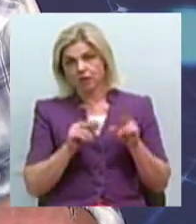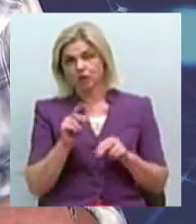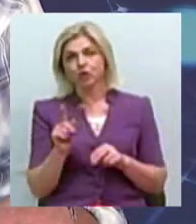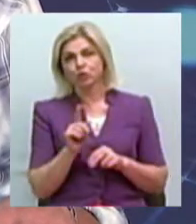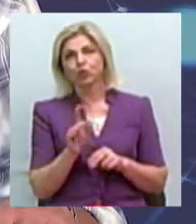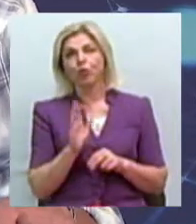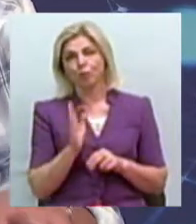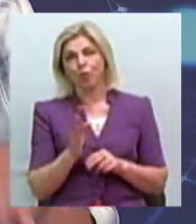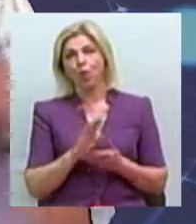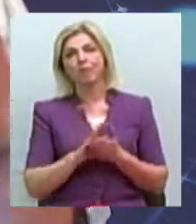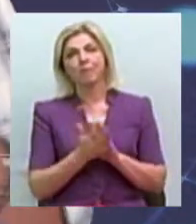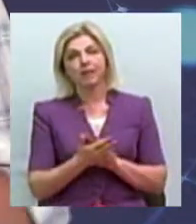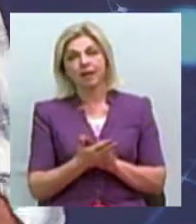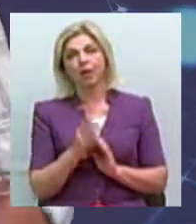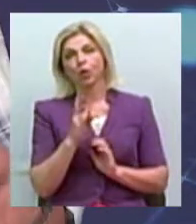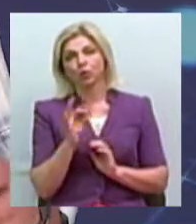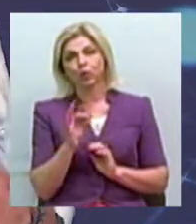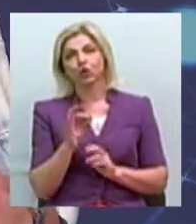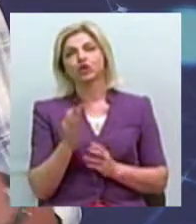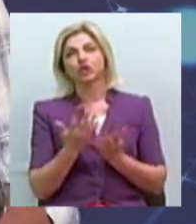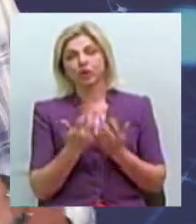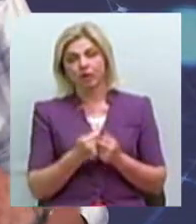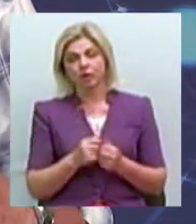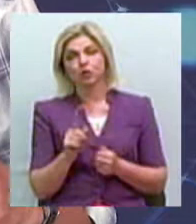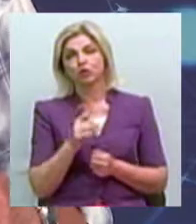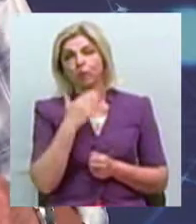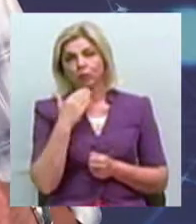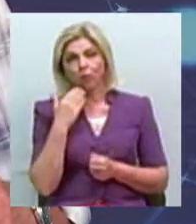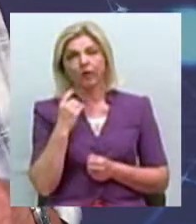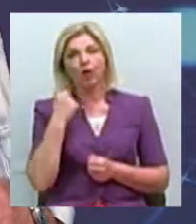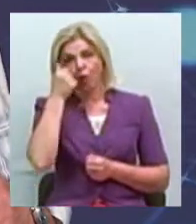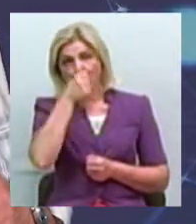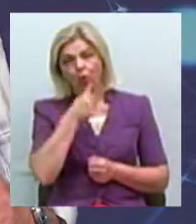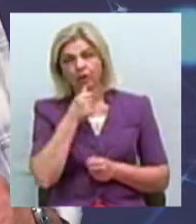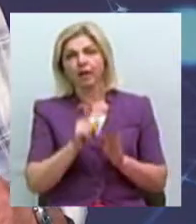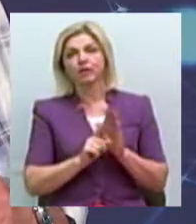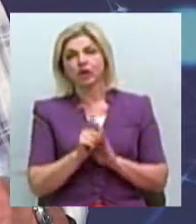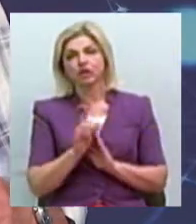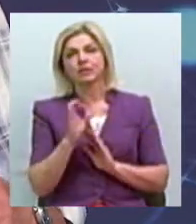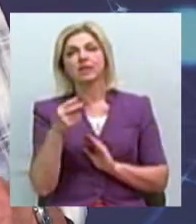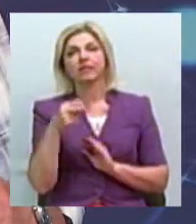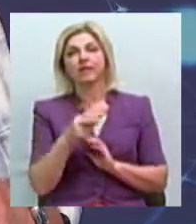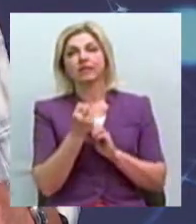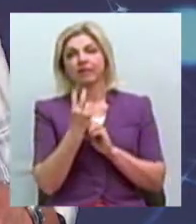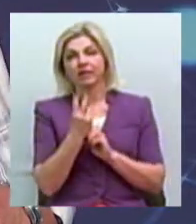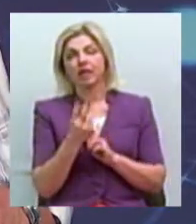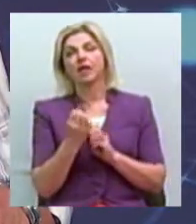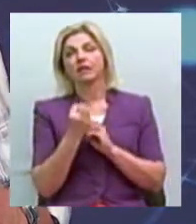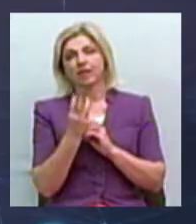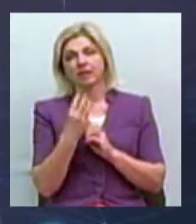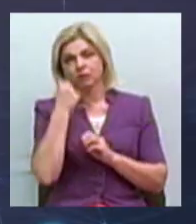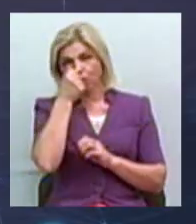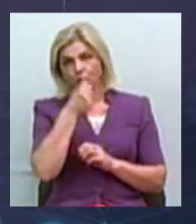она будет отменена, но вот считаем, что многие годы, начиная с 12-го, а точно с